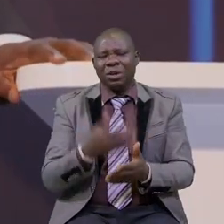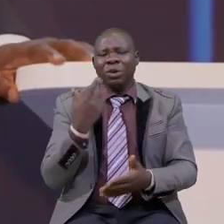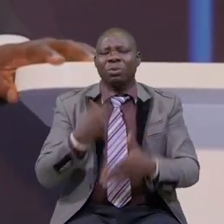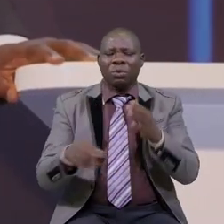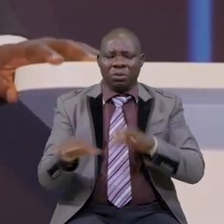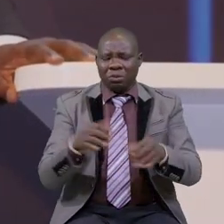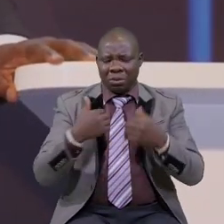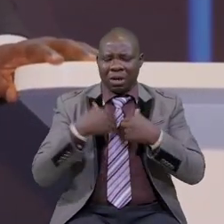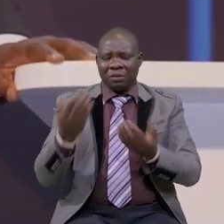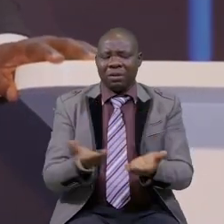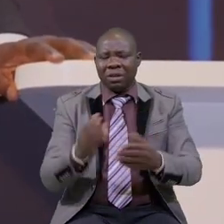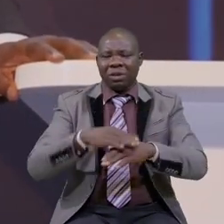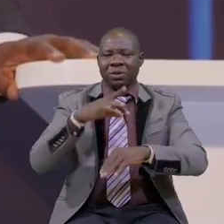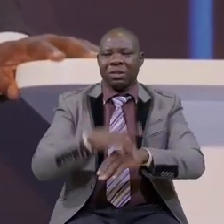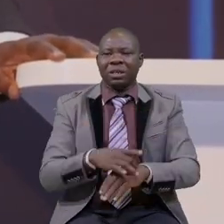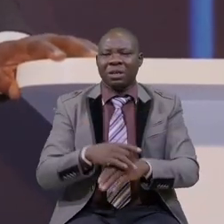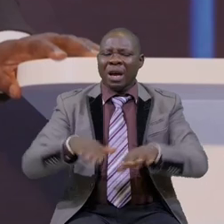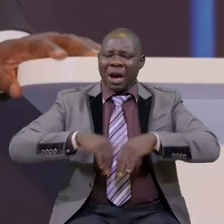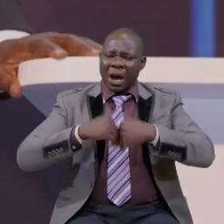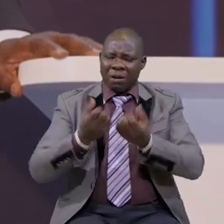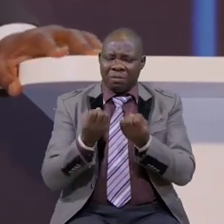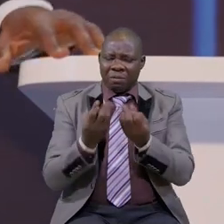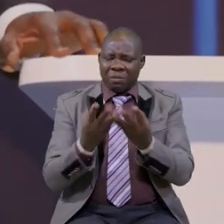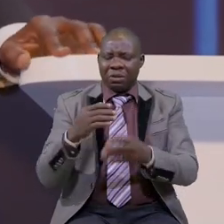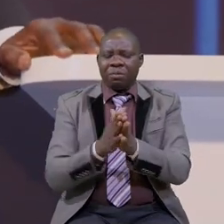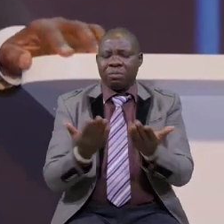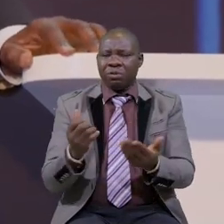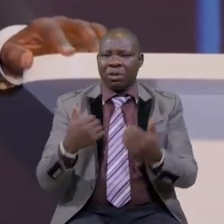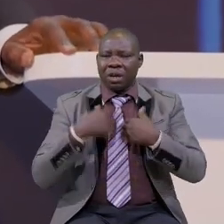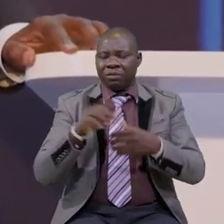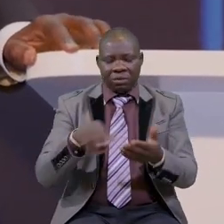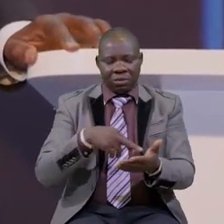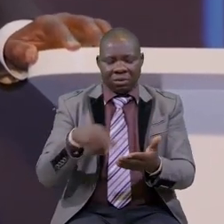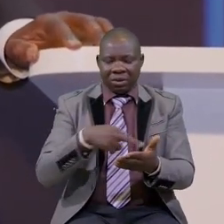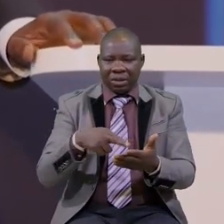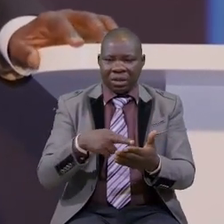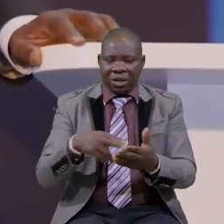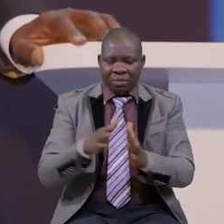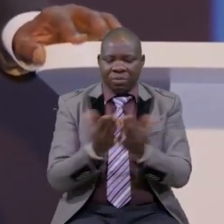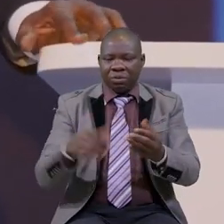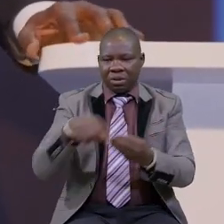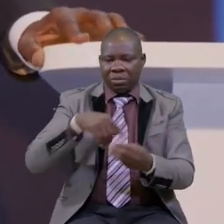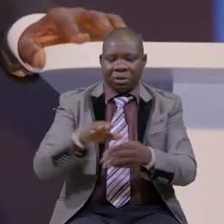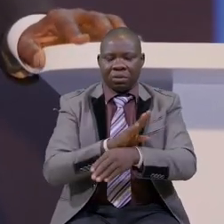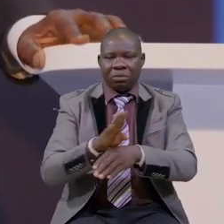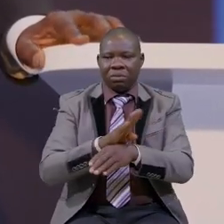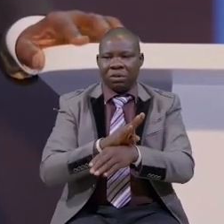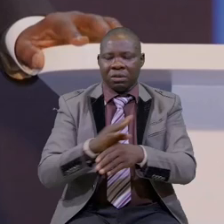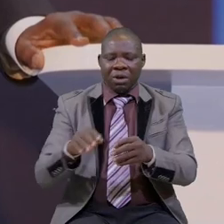de livres as-tu lu dans ce monde, sur les affaires, les livres,